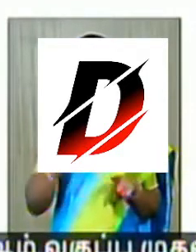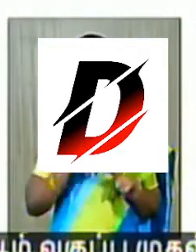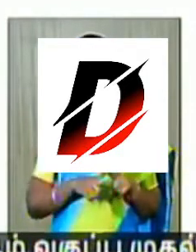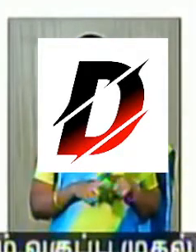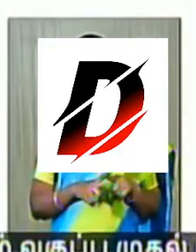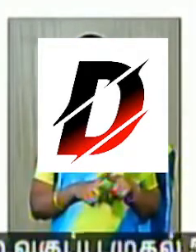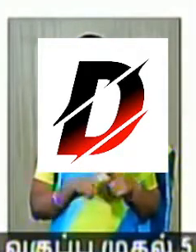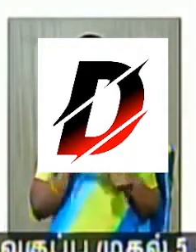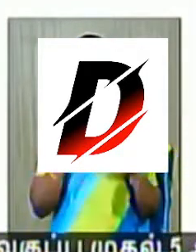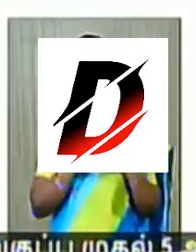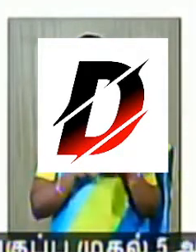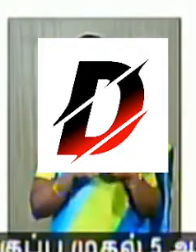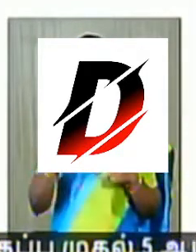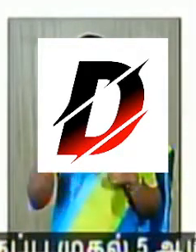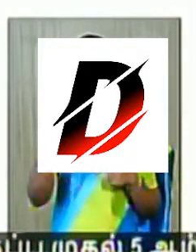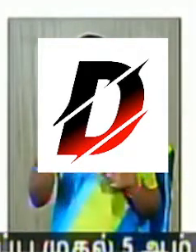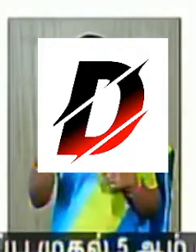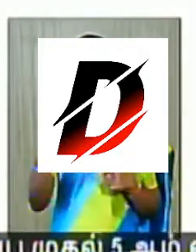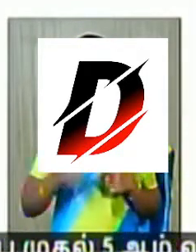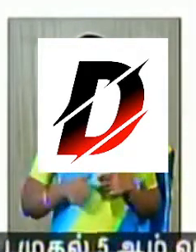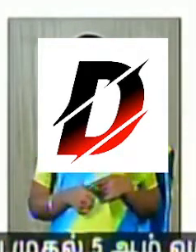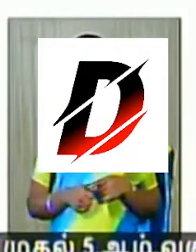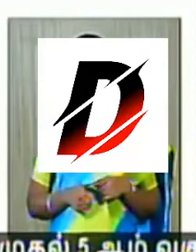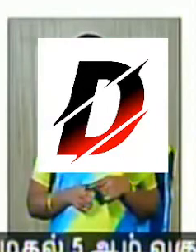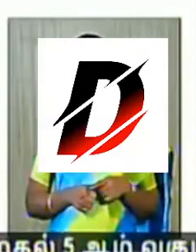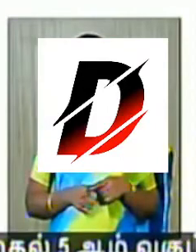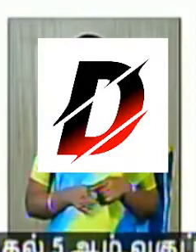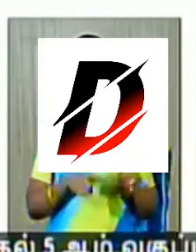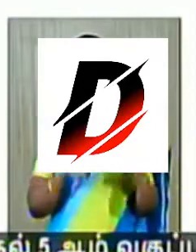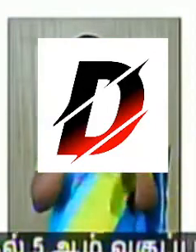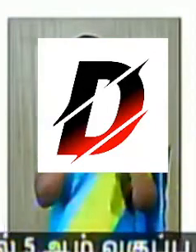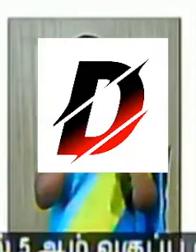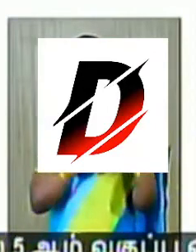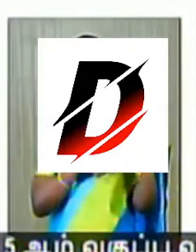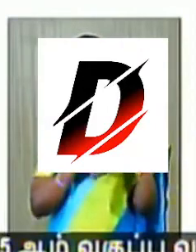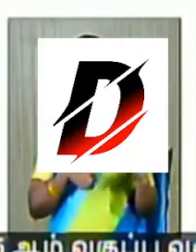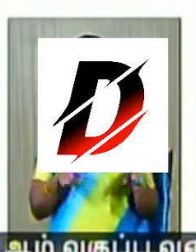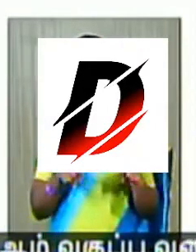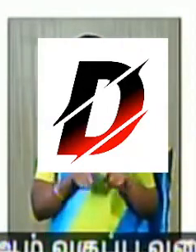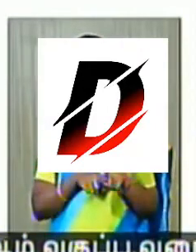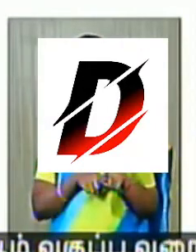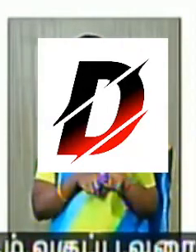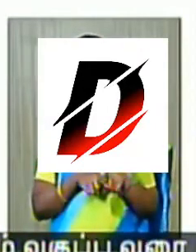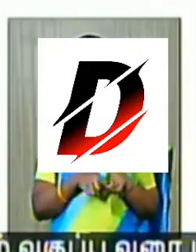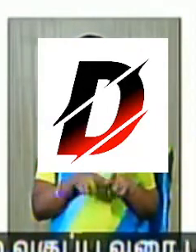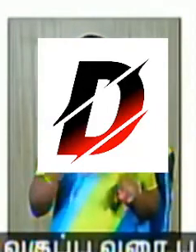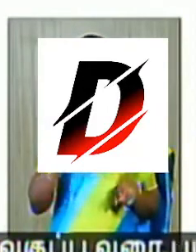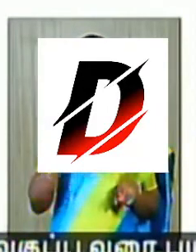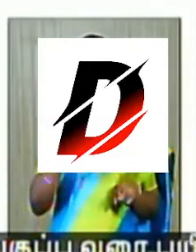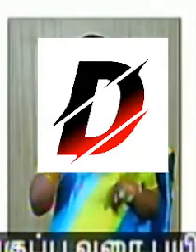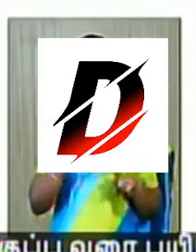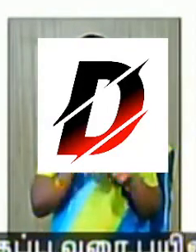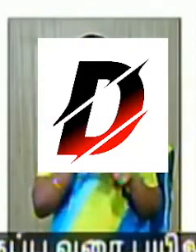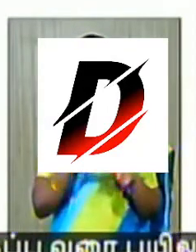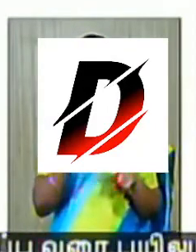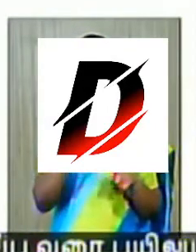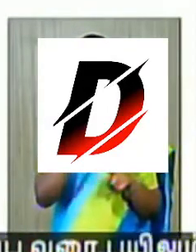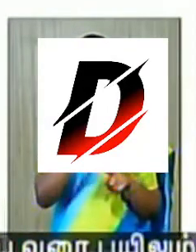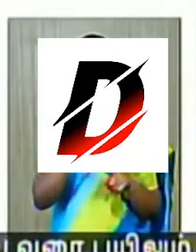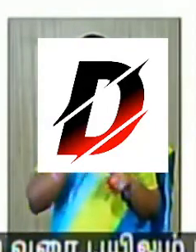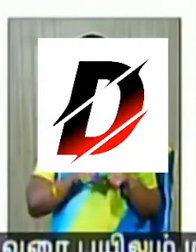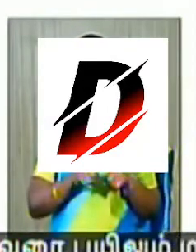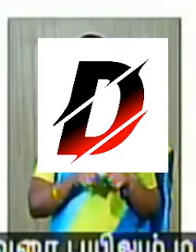த்ரீ எக்ஸ், மைனஸ் த்ரீயால் டூவை பெருக்கினா மைனஸ் மைனஸ் சிக்ஸ். அப்போ உங்களுக்கு என்ன கிடைக்கும், ஒய் ஈக்குவல்